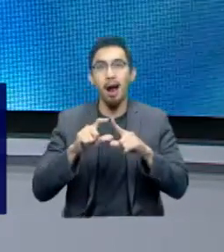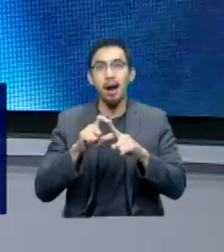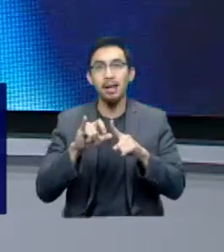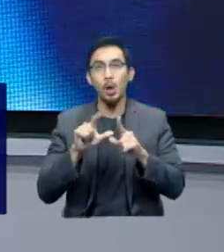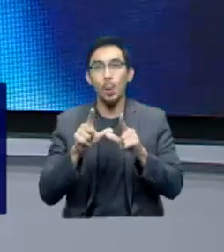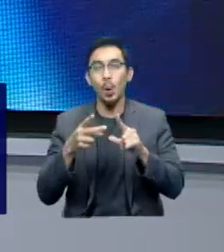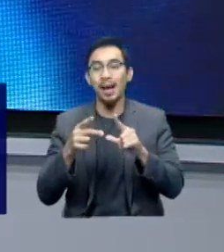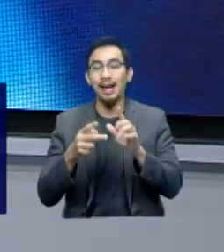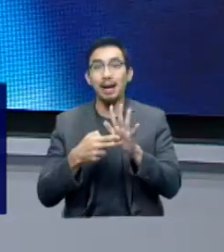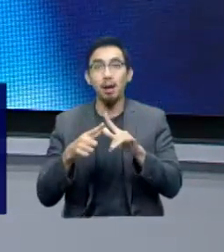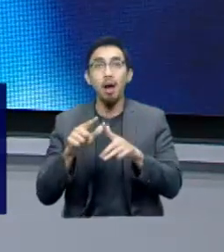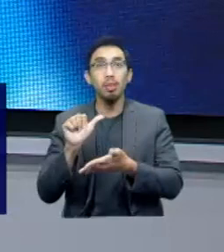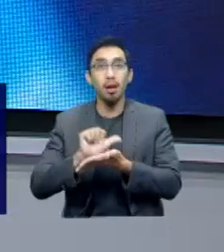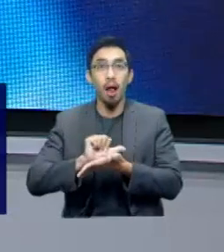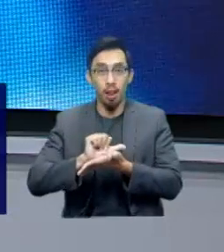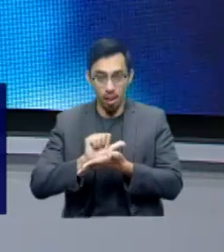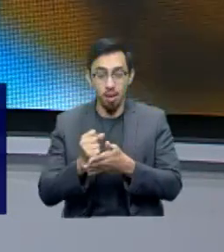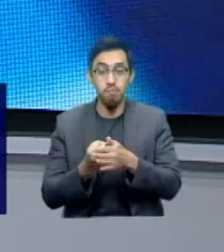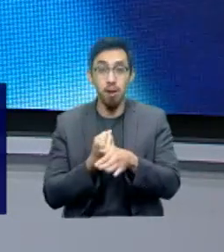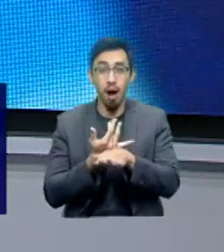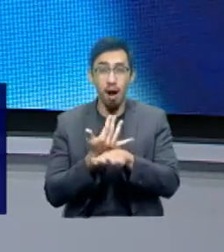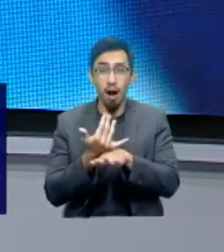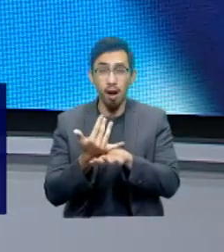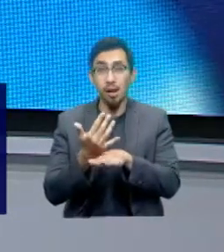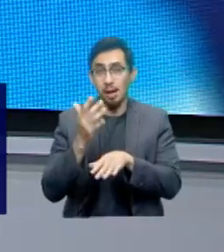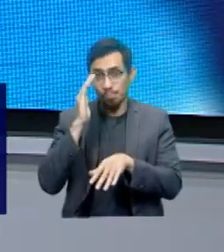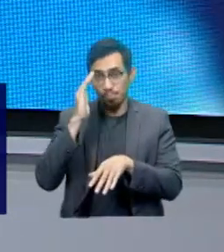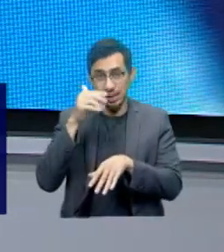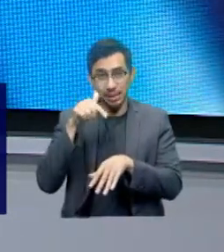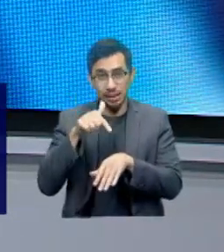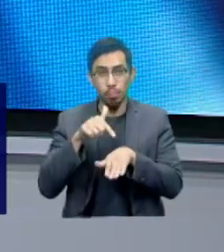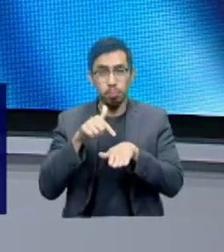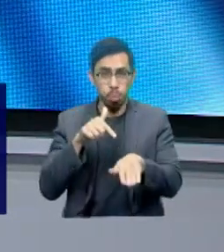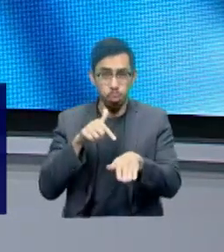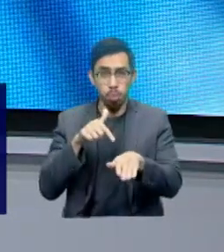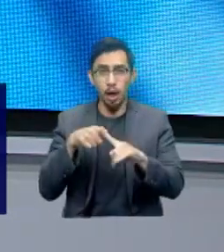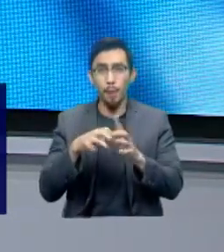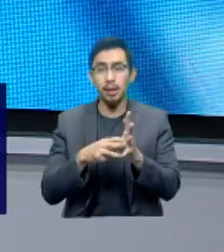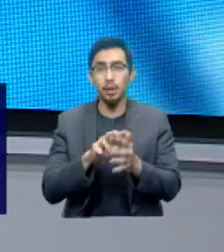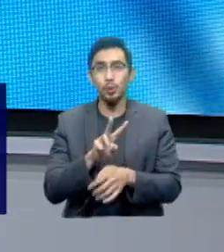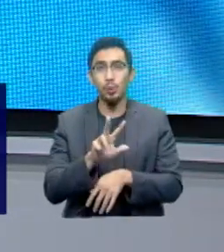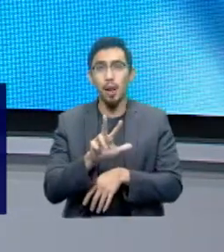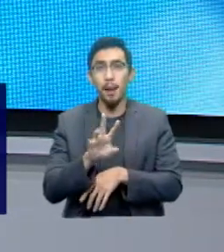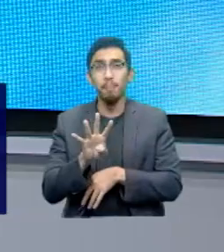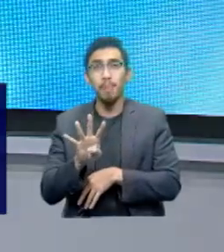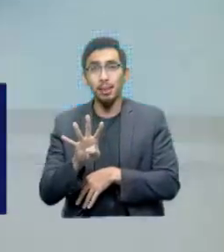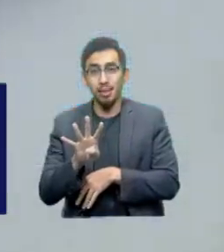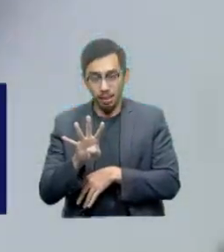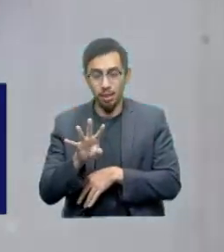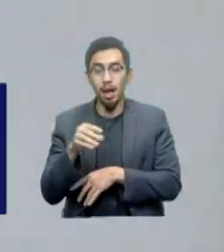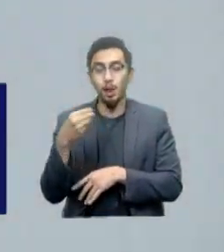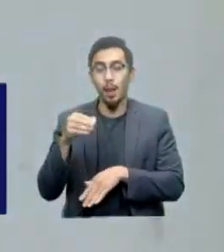Tegal. Sebelum terbakar, bus mogok di kilometer 284 tol Pejagan, Pemalang.